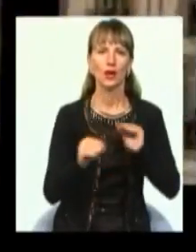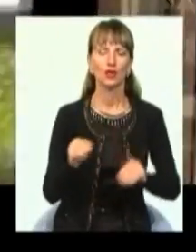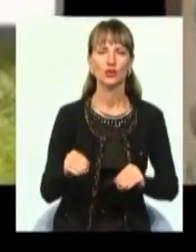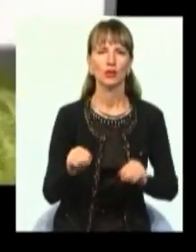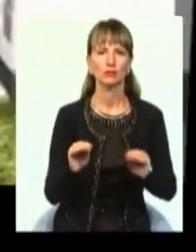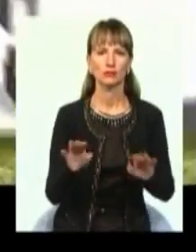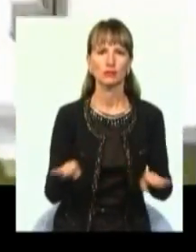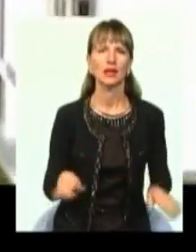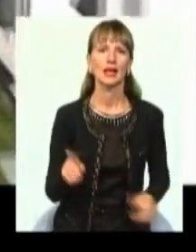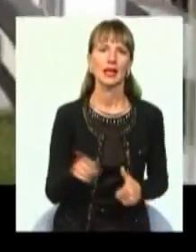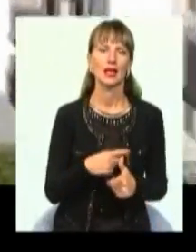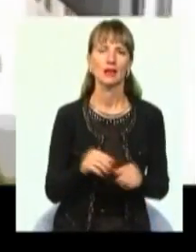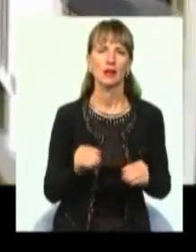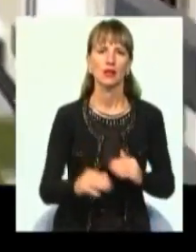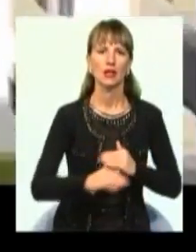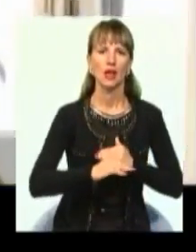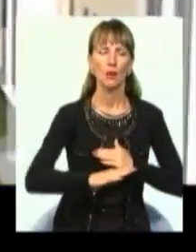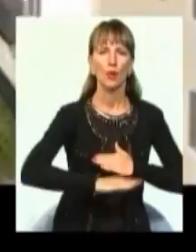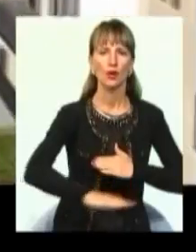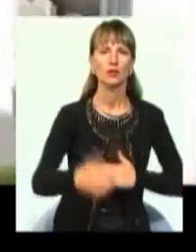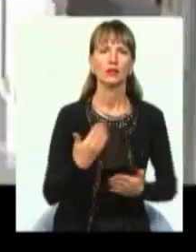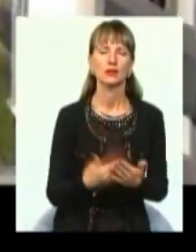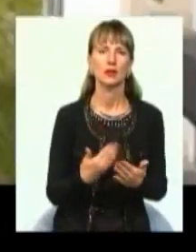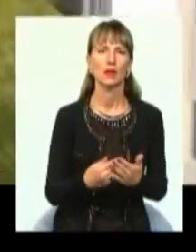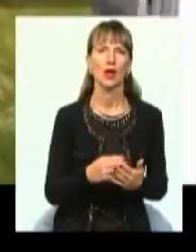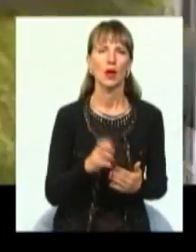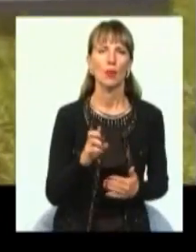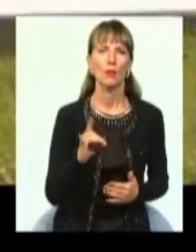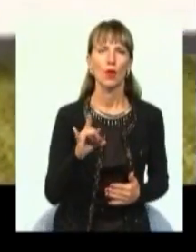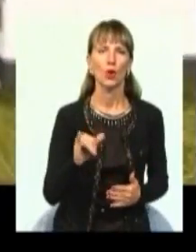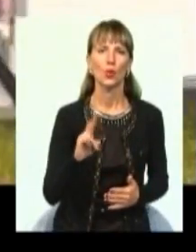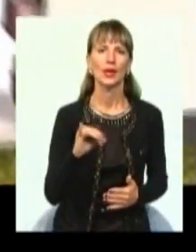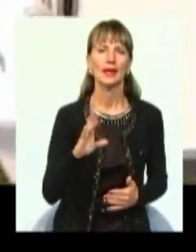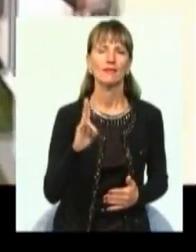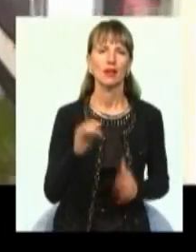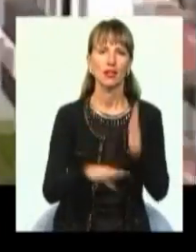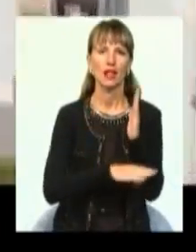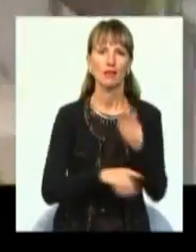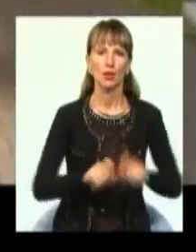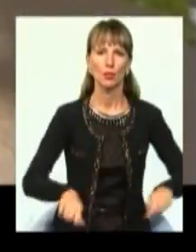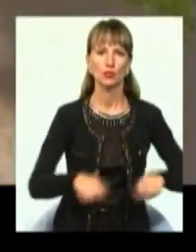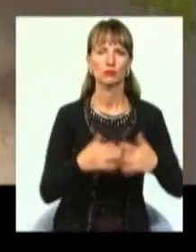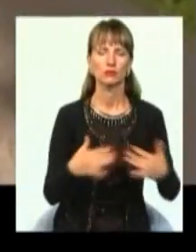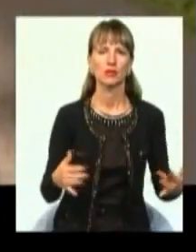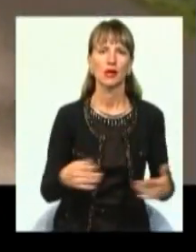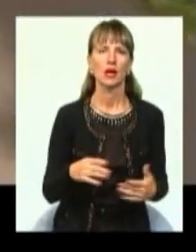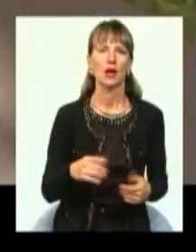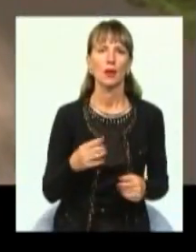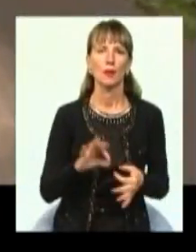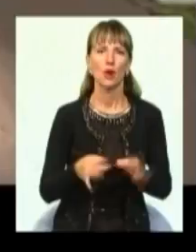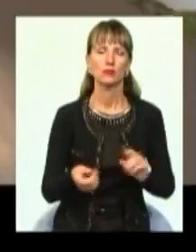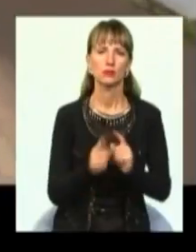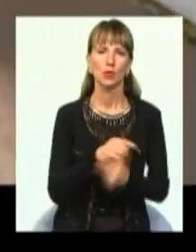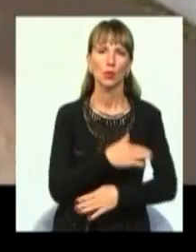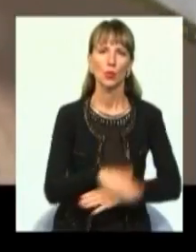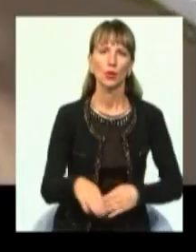алеї чи кладуть якесь дорожнє покриття, наприклад, бруківку, каміння, дерев'яні бруски тощо. Процес перетворення вулиць